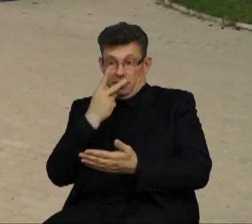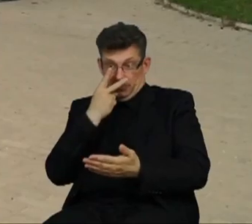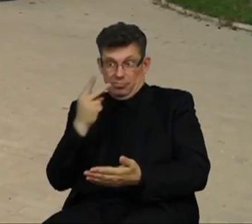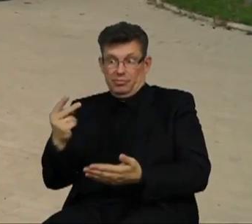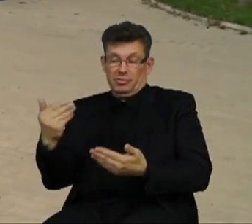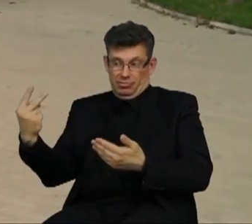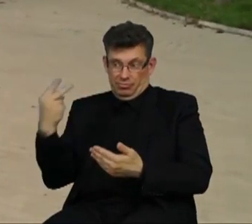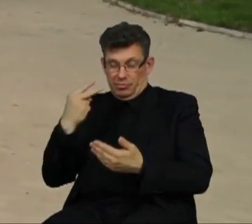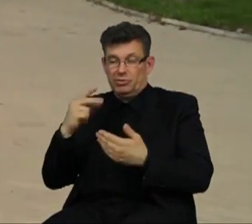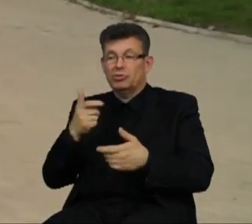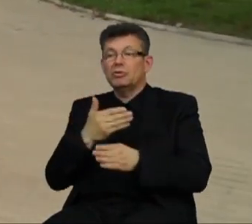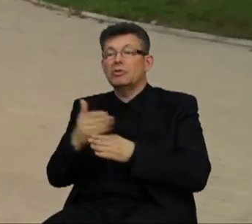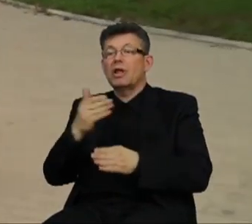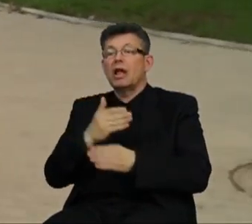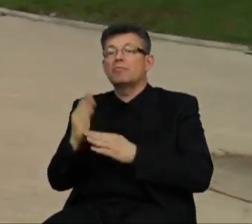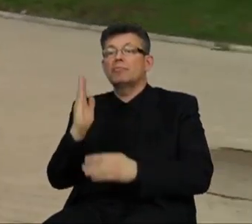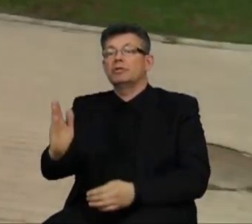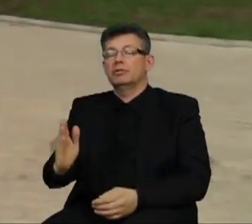dalej.